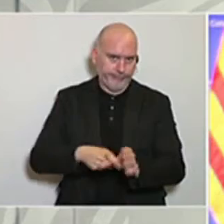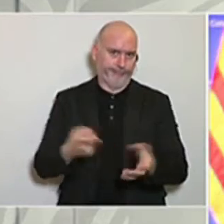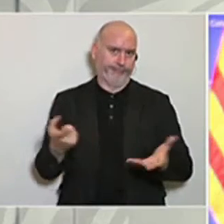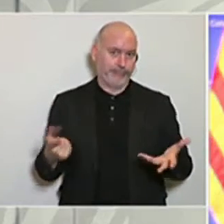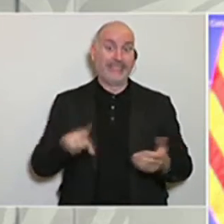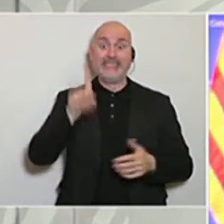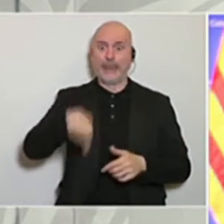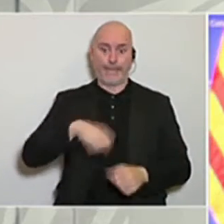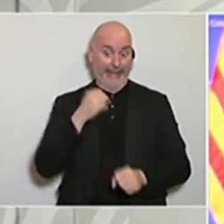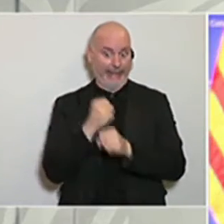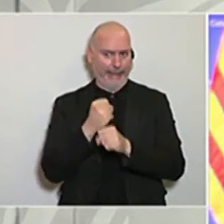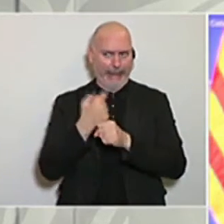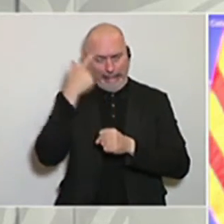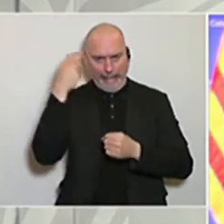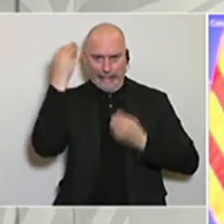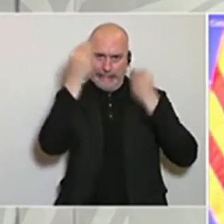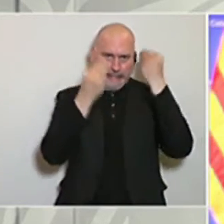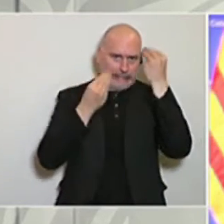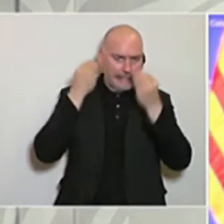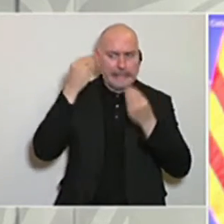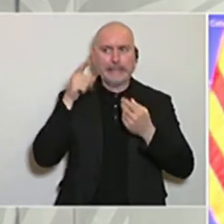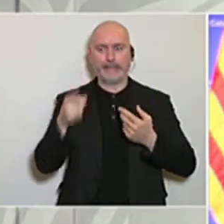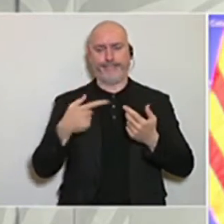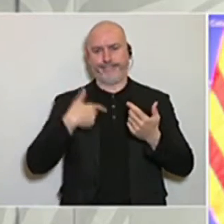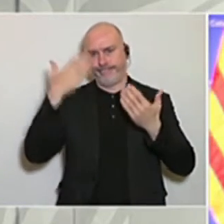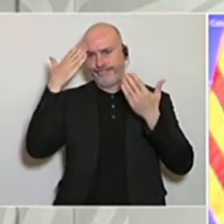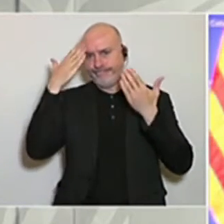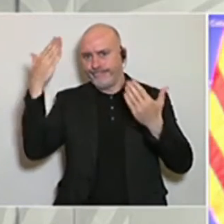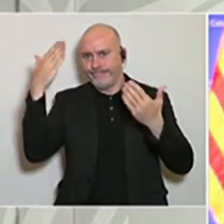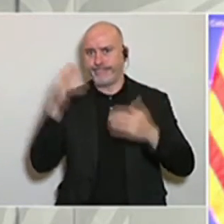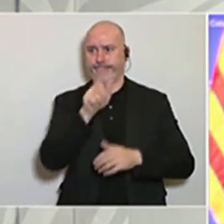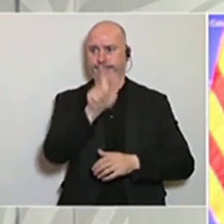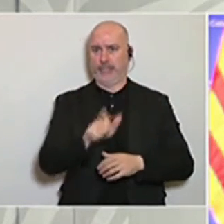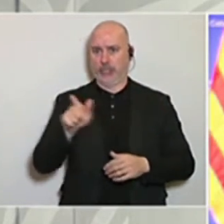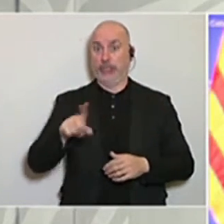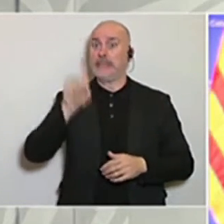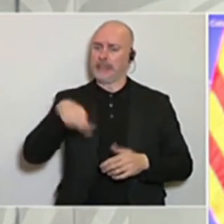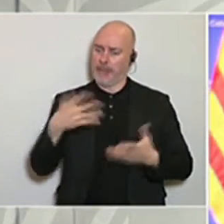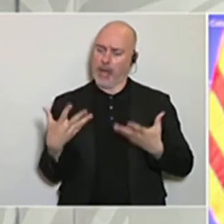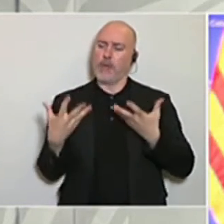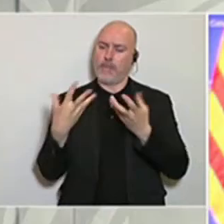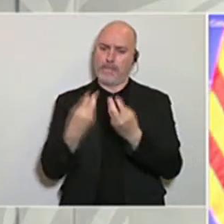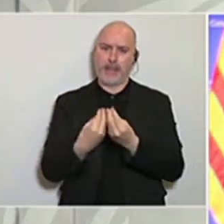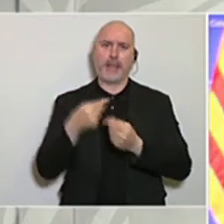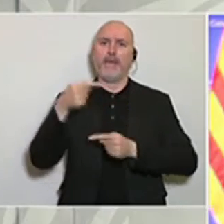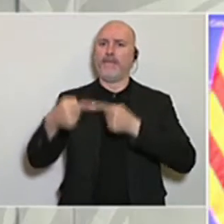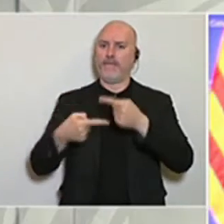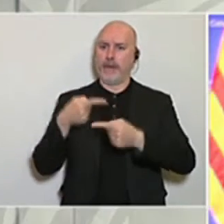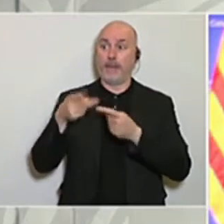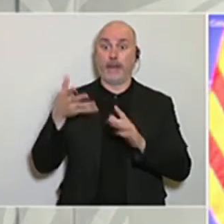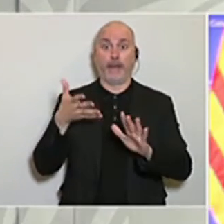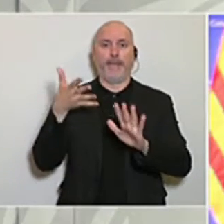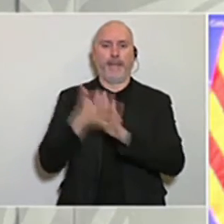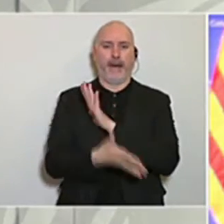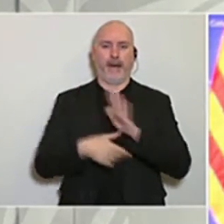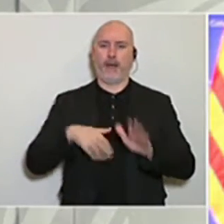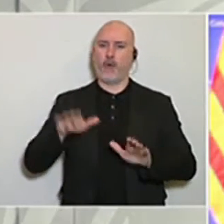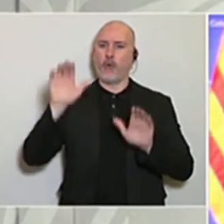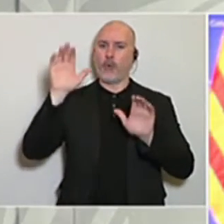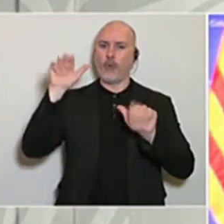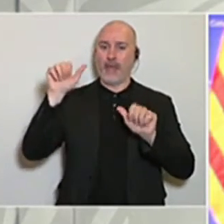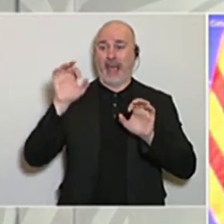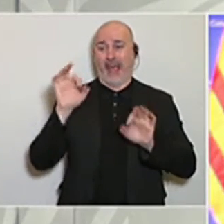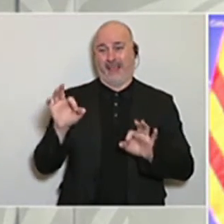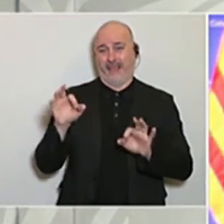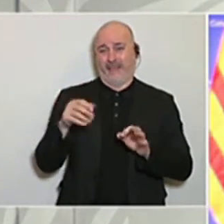manera honorar totes aquestes persones i acompanyar a les seves famílies en aquest comiat, doncs, que